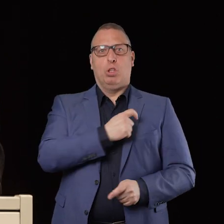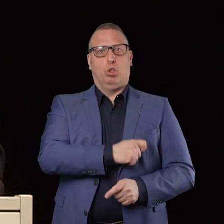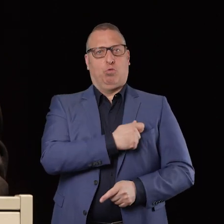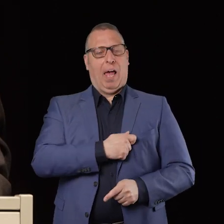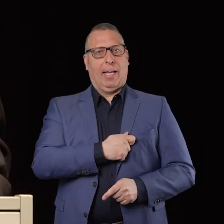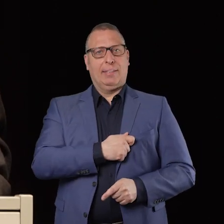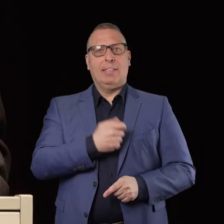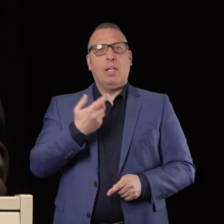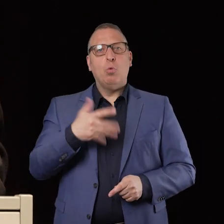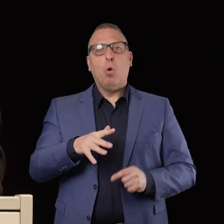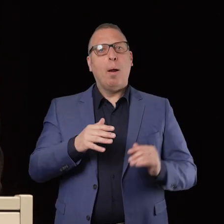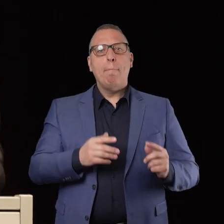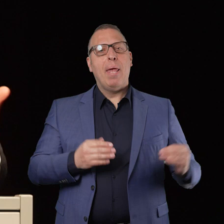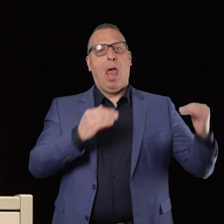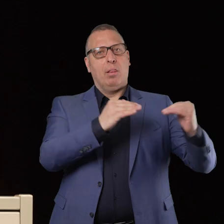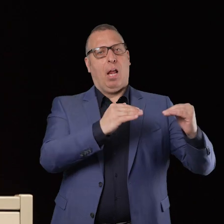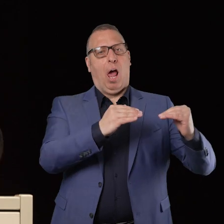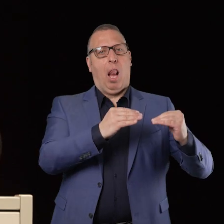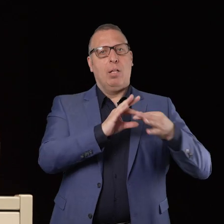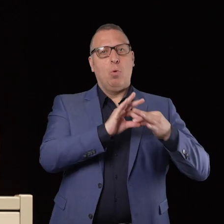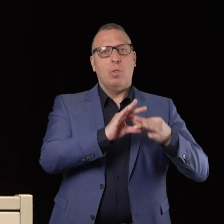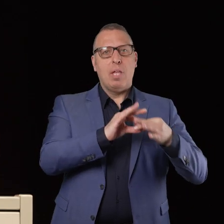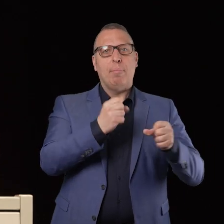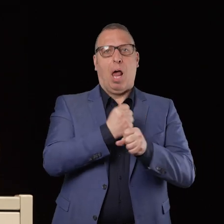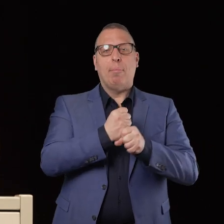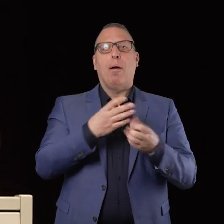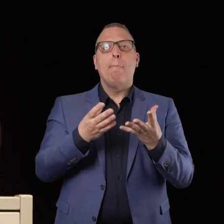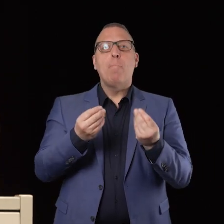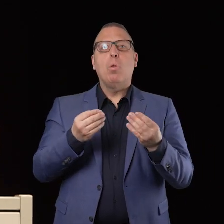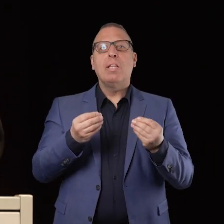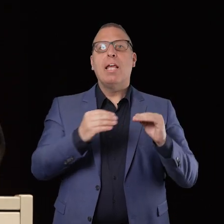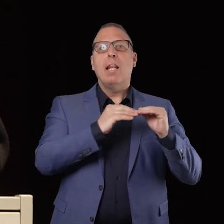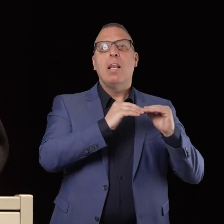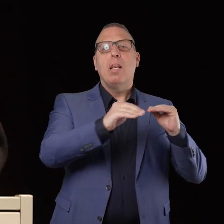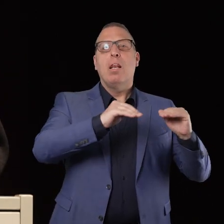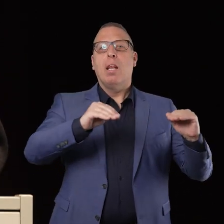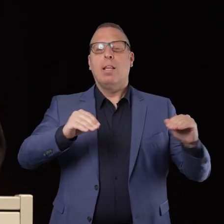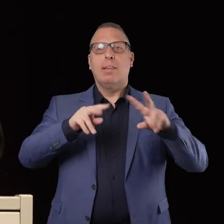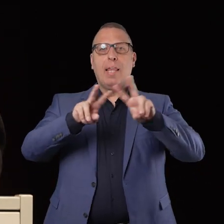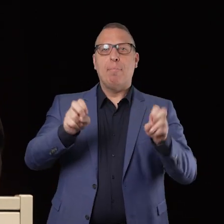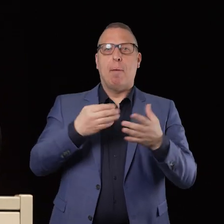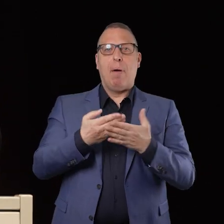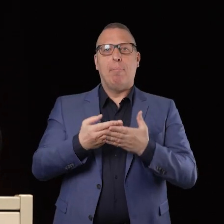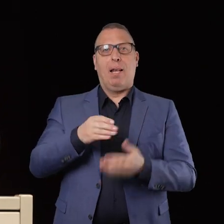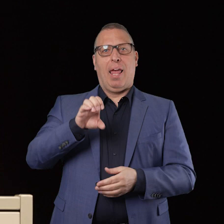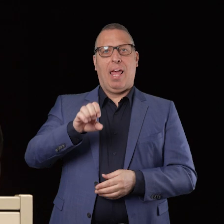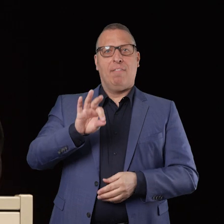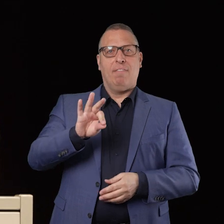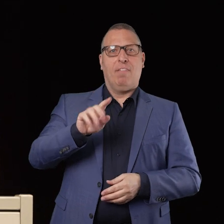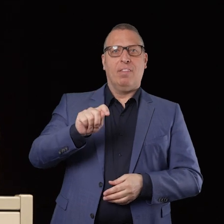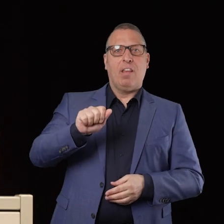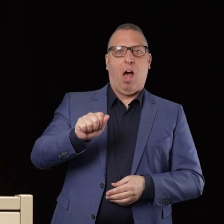Liechtenstein und die Schweiz kooperieren aber nicht nur bilateral, sondern auch in multilateralen Gremien wie der